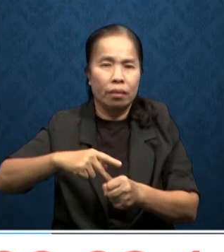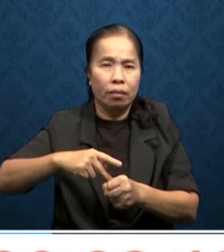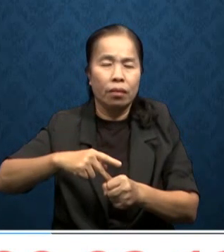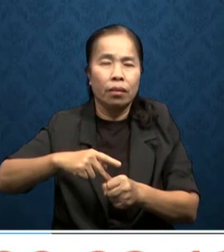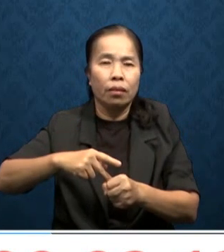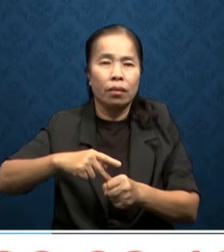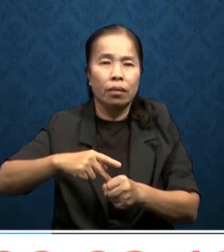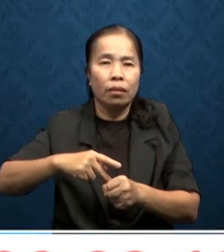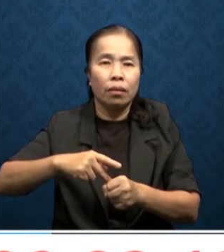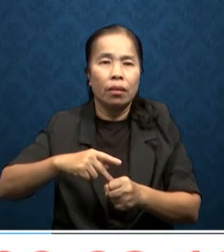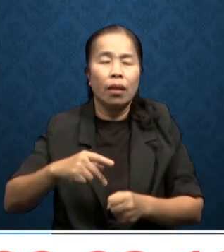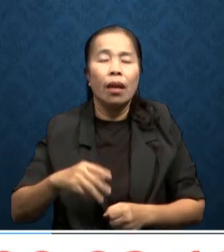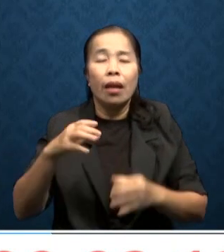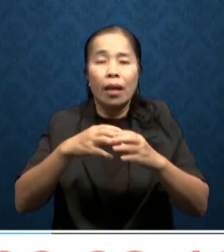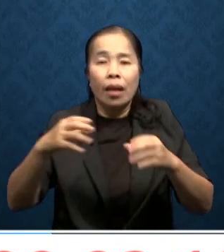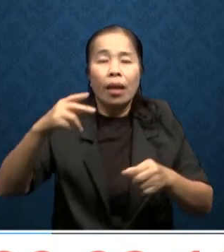CNG